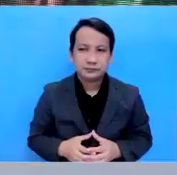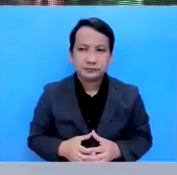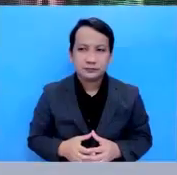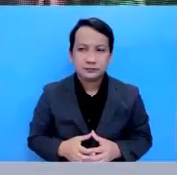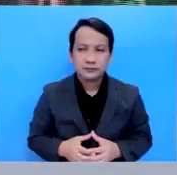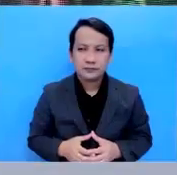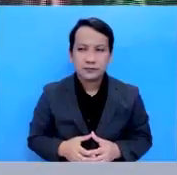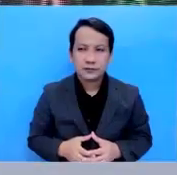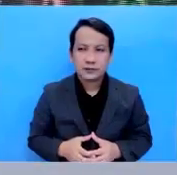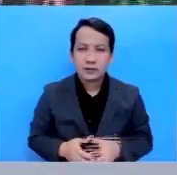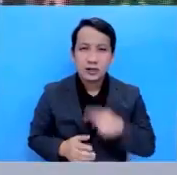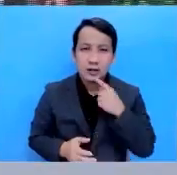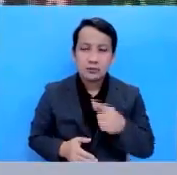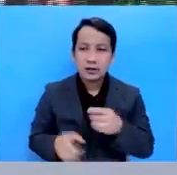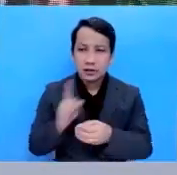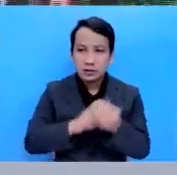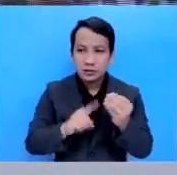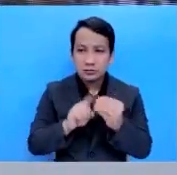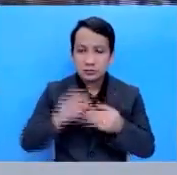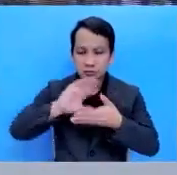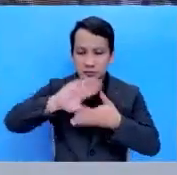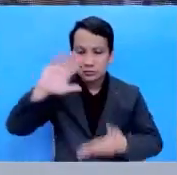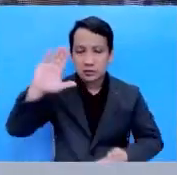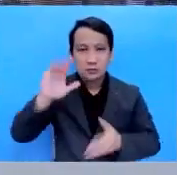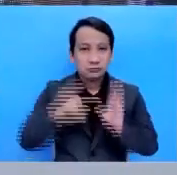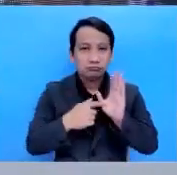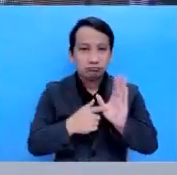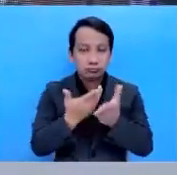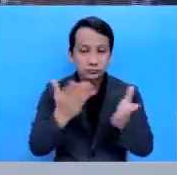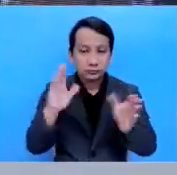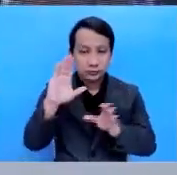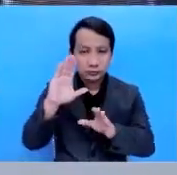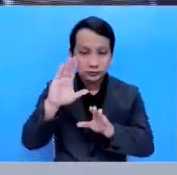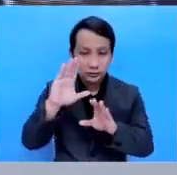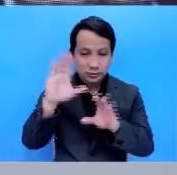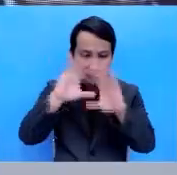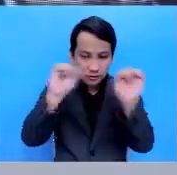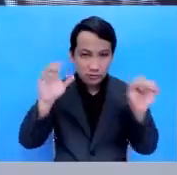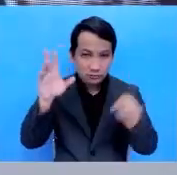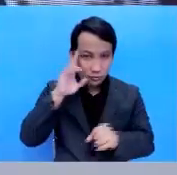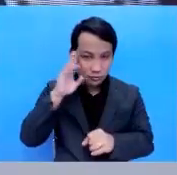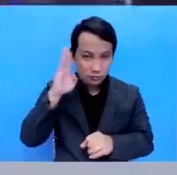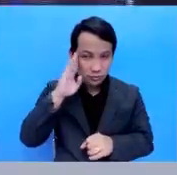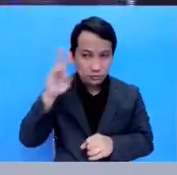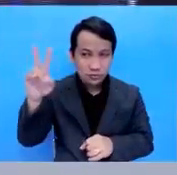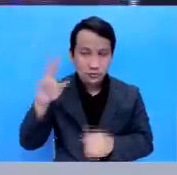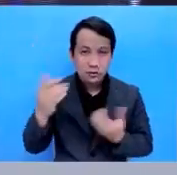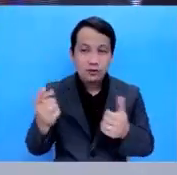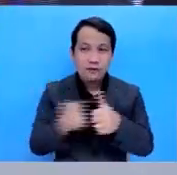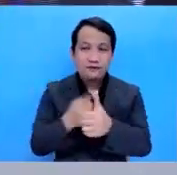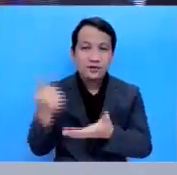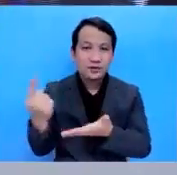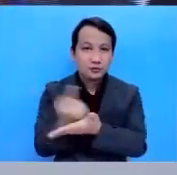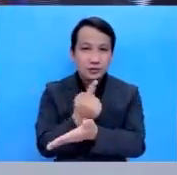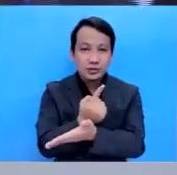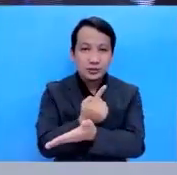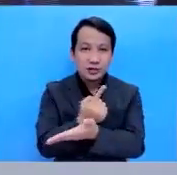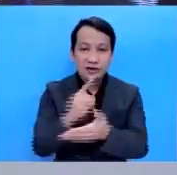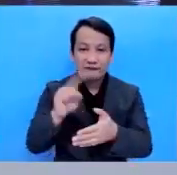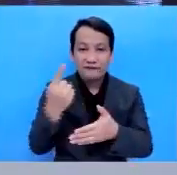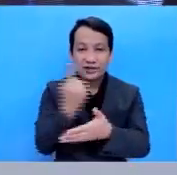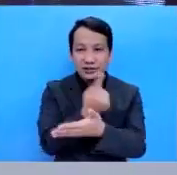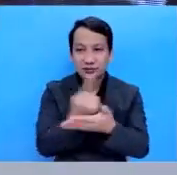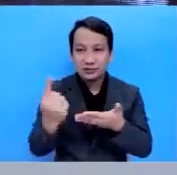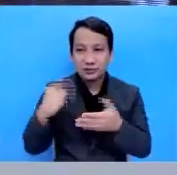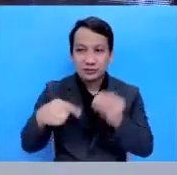Sa pamamagitan muli ng vlog, binahagi ni Pangulong Bongbong Marcos ang mga nagawa niya sa unang isang linggo niya sa pwesto.